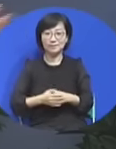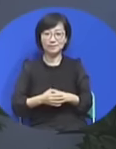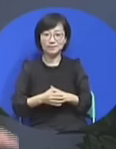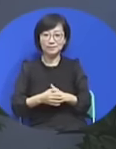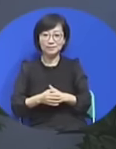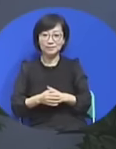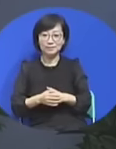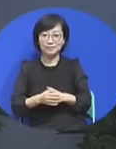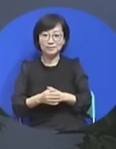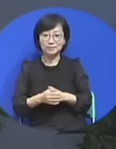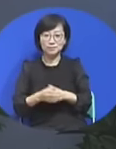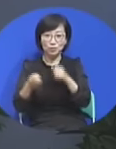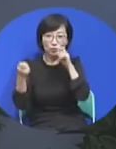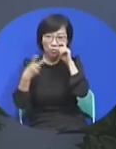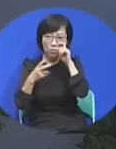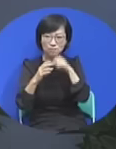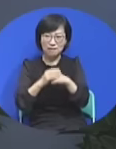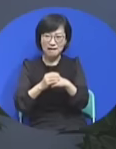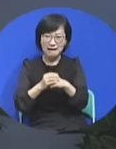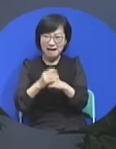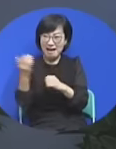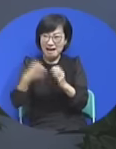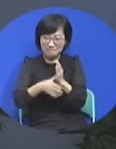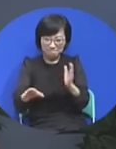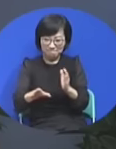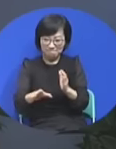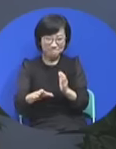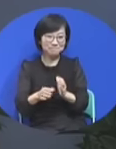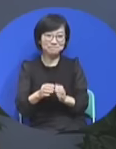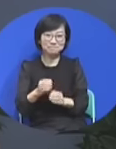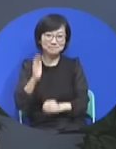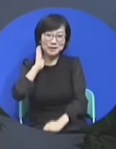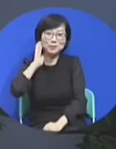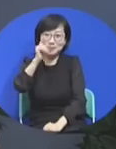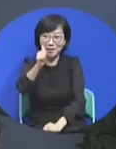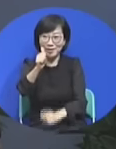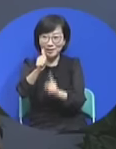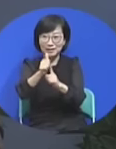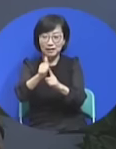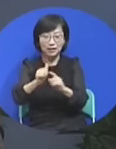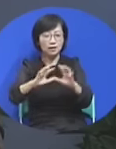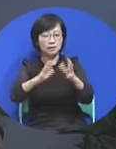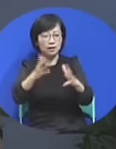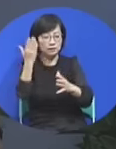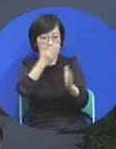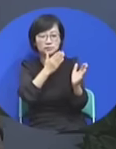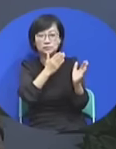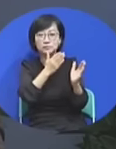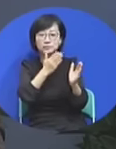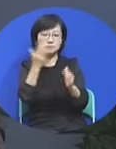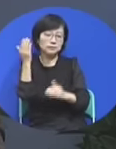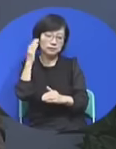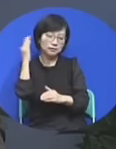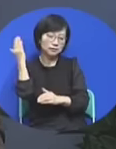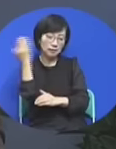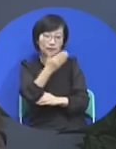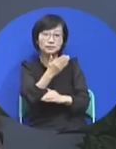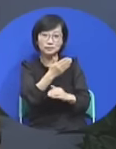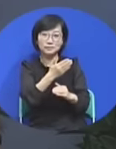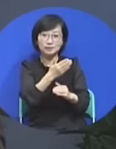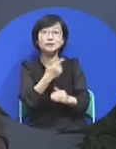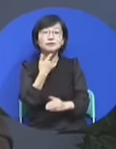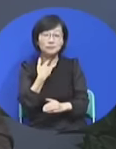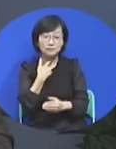확실히 청소 정리했잖아요. We elected a very valiant president, and he was able to really raise up the country from the ground up. 그렇잖아요. Right? 또